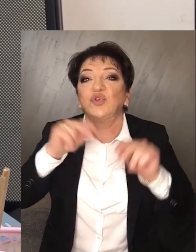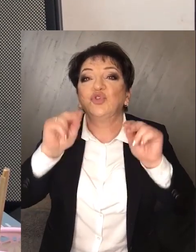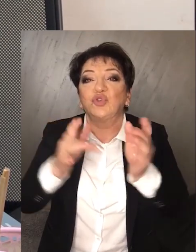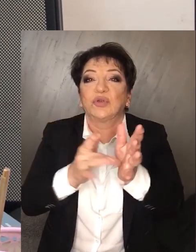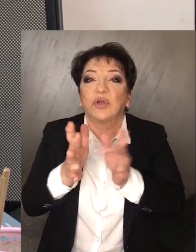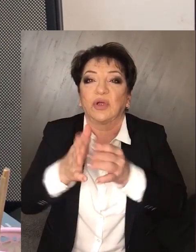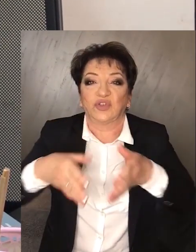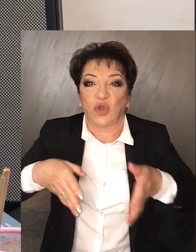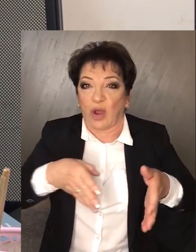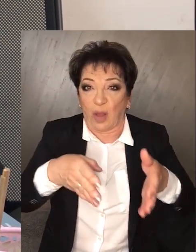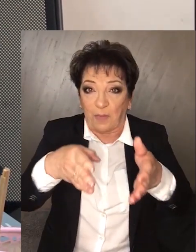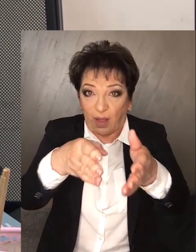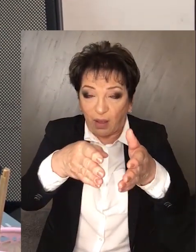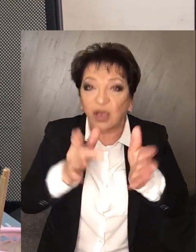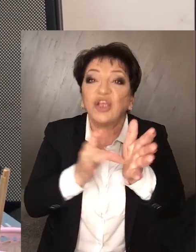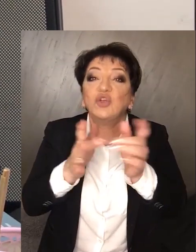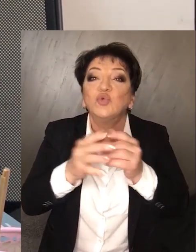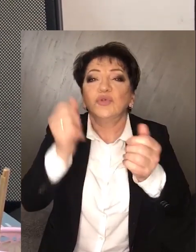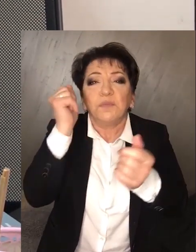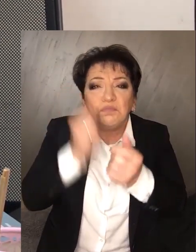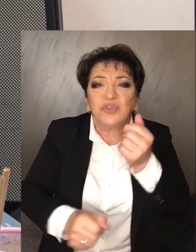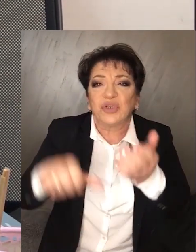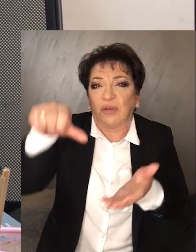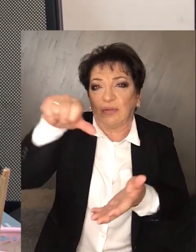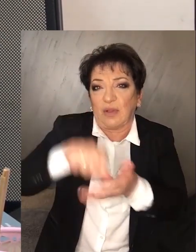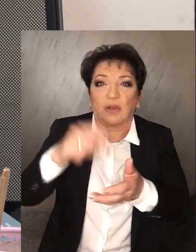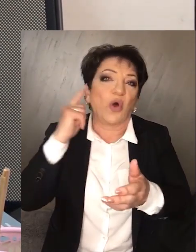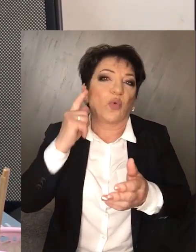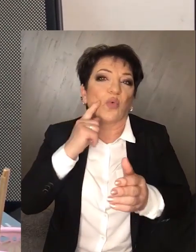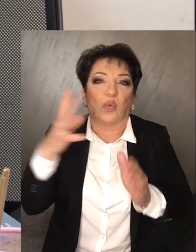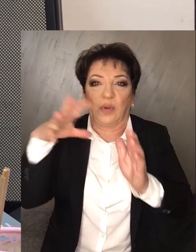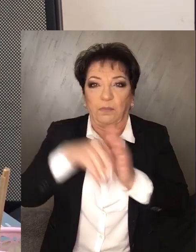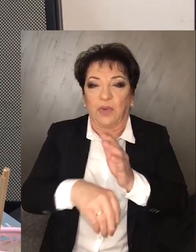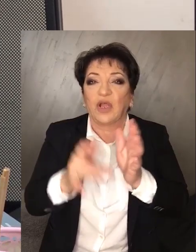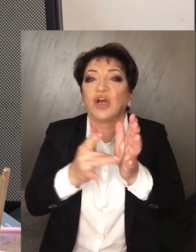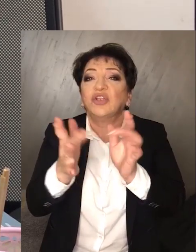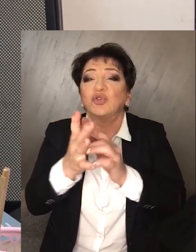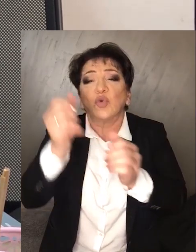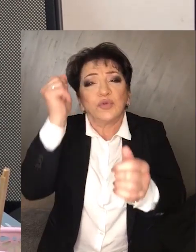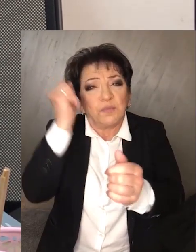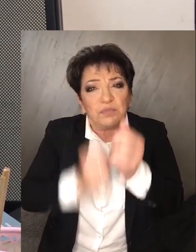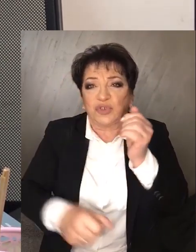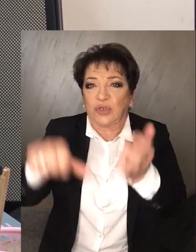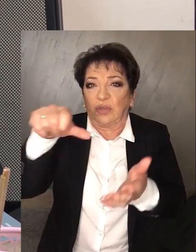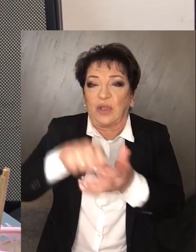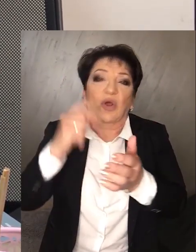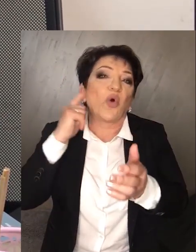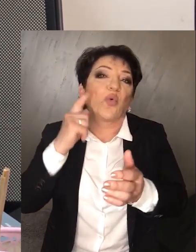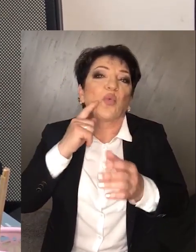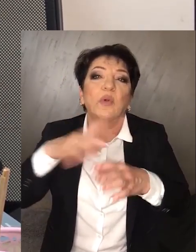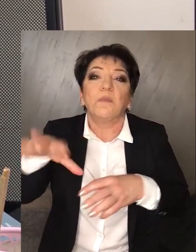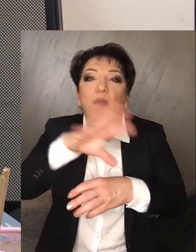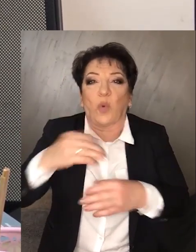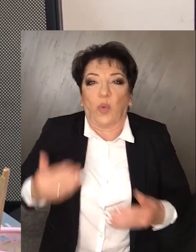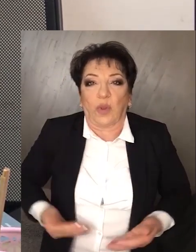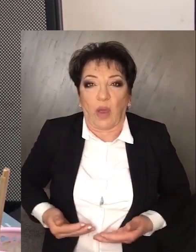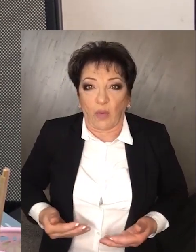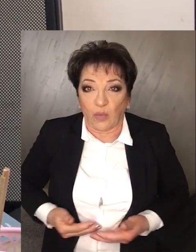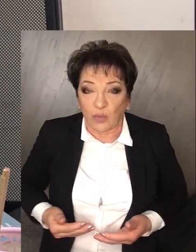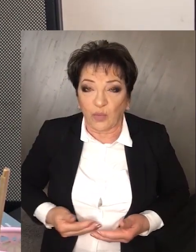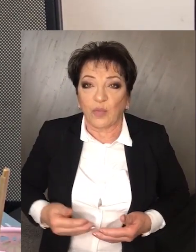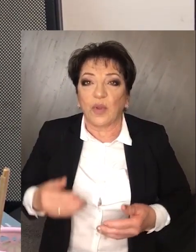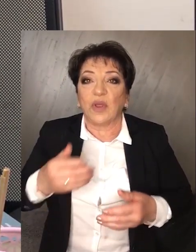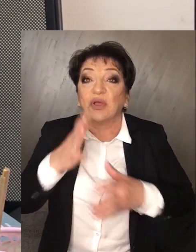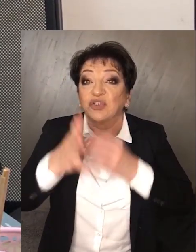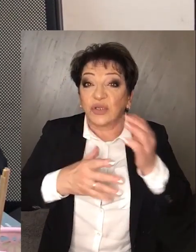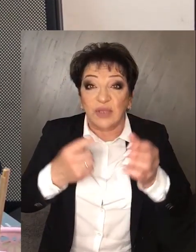է։ Հիսուս ասեց, ես եմ ճշմարիտը։ Այսինքն Հիսուս ներկա է մեր կյանքում։ Հիսուսի, Քրիստոսի